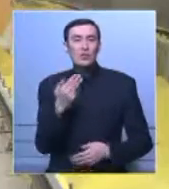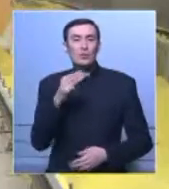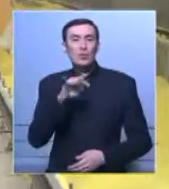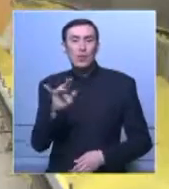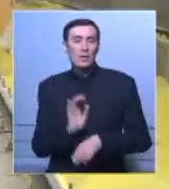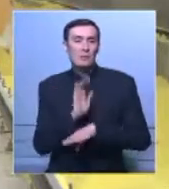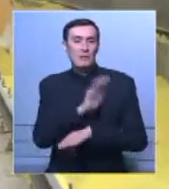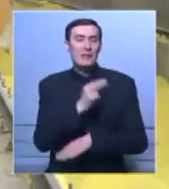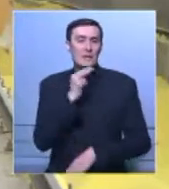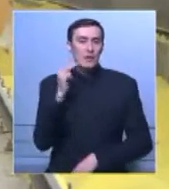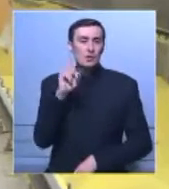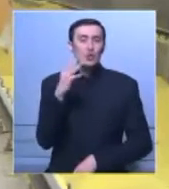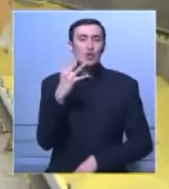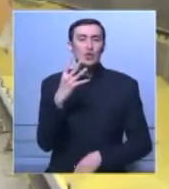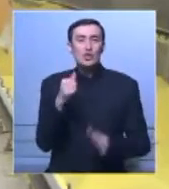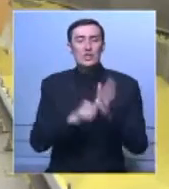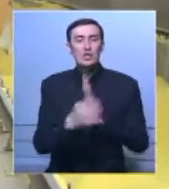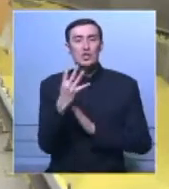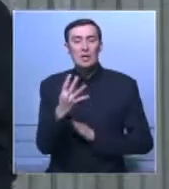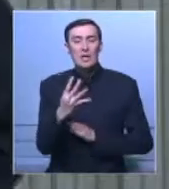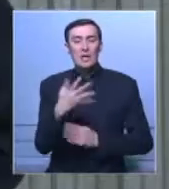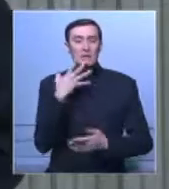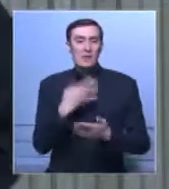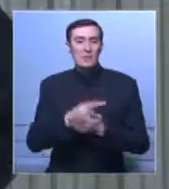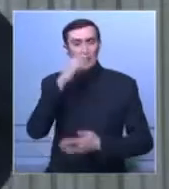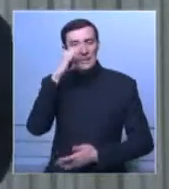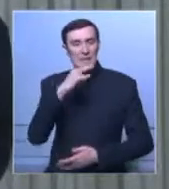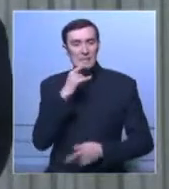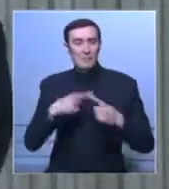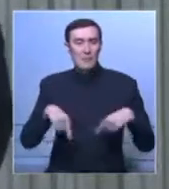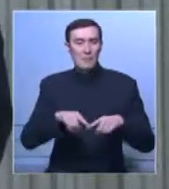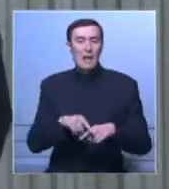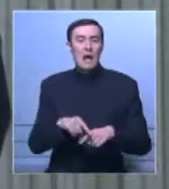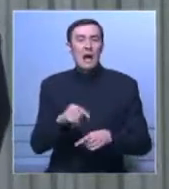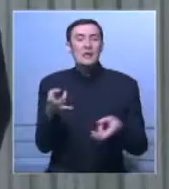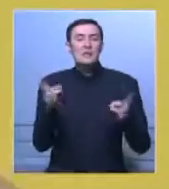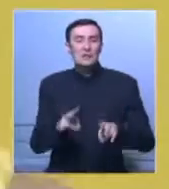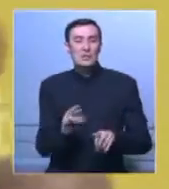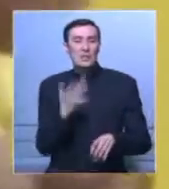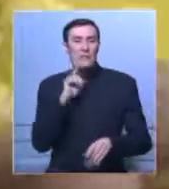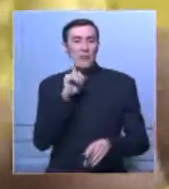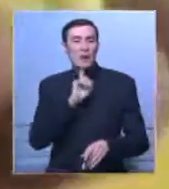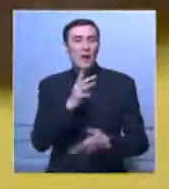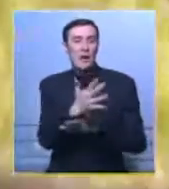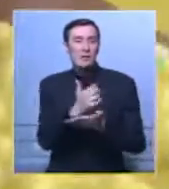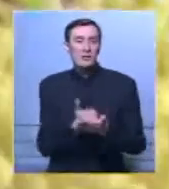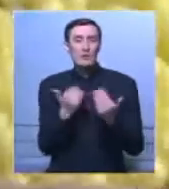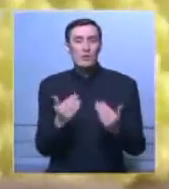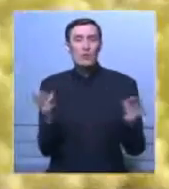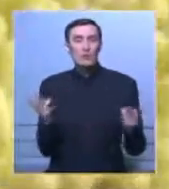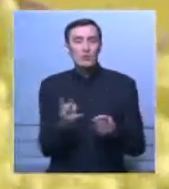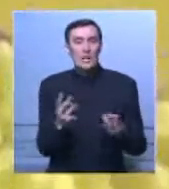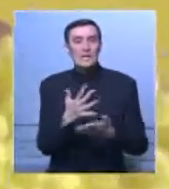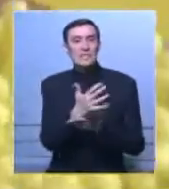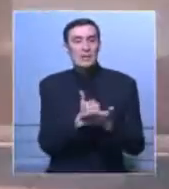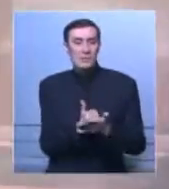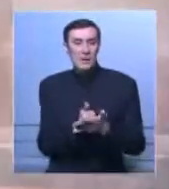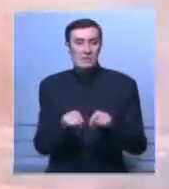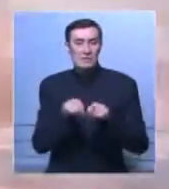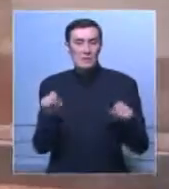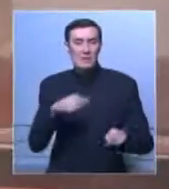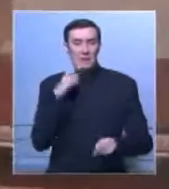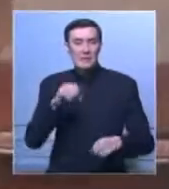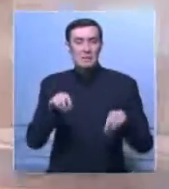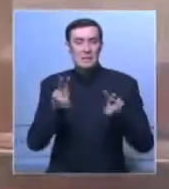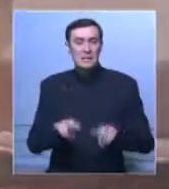Китай, 164 тонны отгружено казахстанским заказчикам, остальное отправляется на хранение. Уже сегодня необходимо создавать запас, говорят